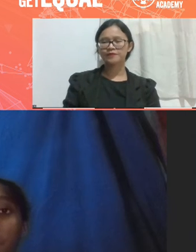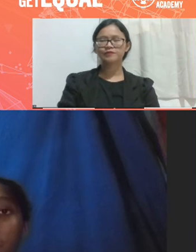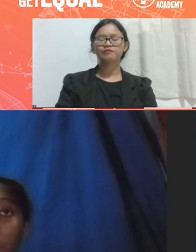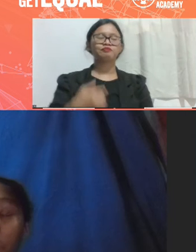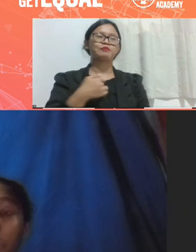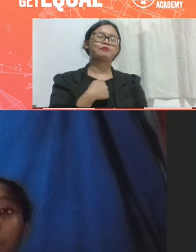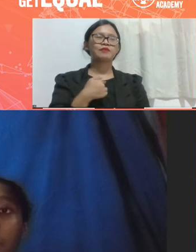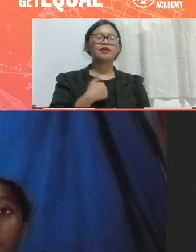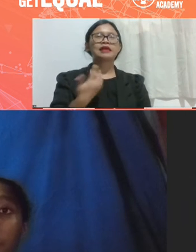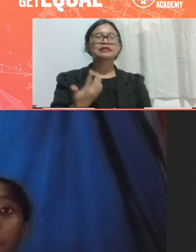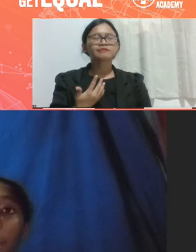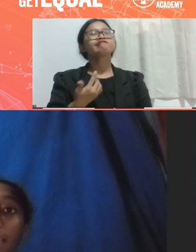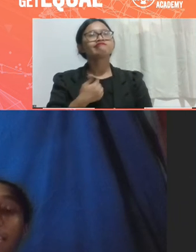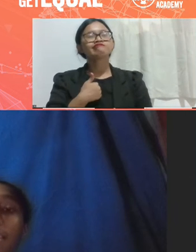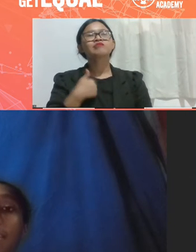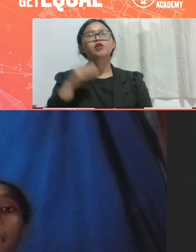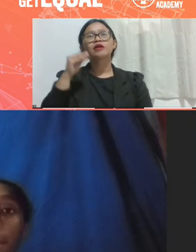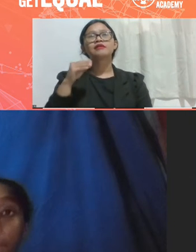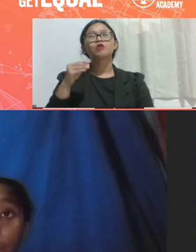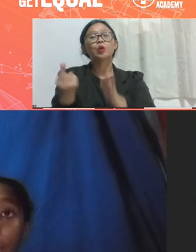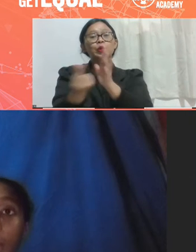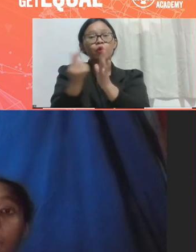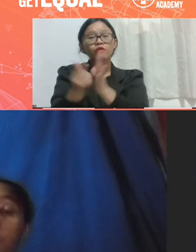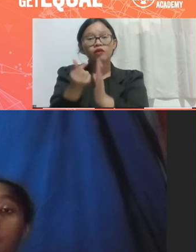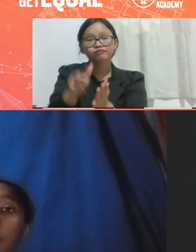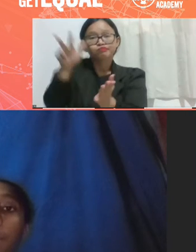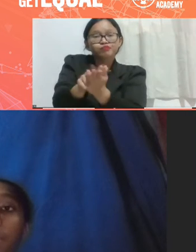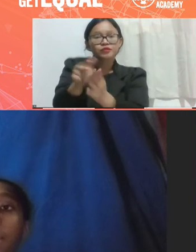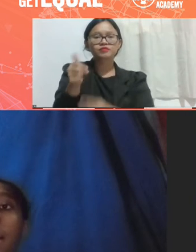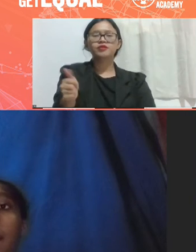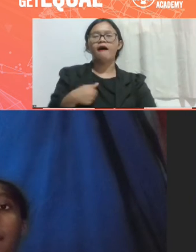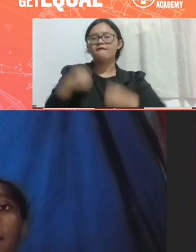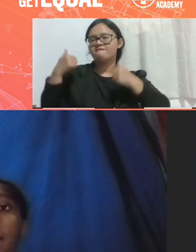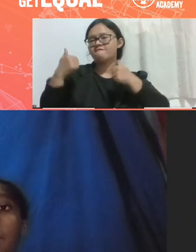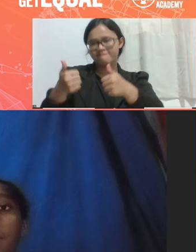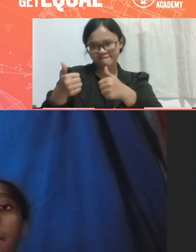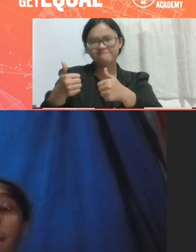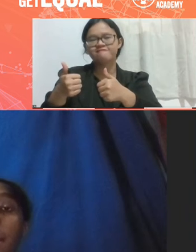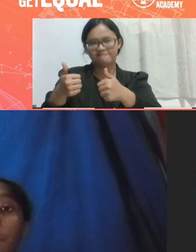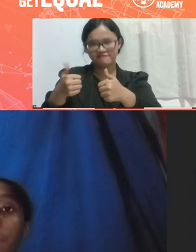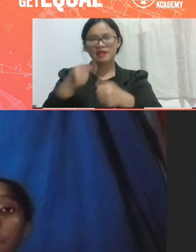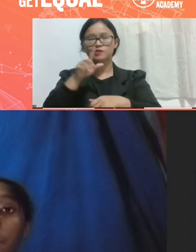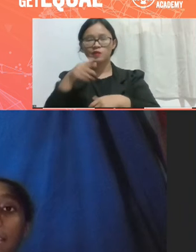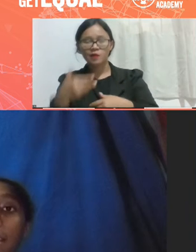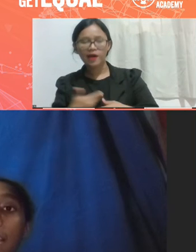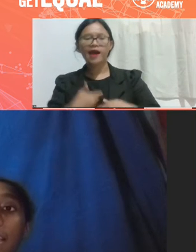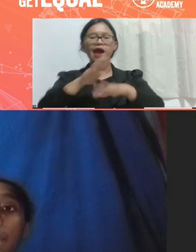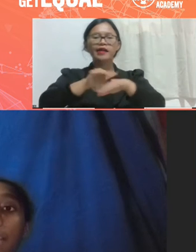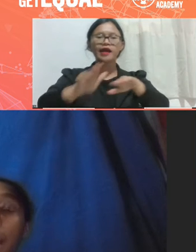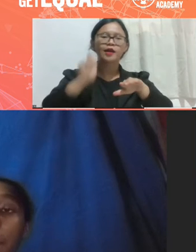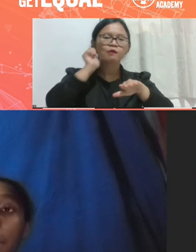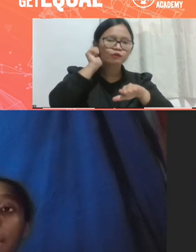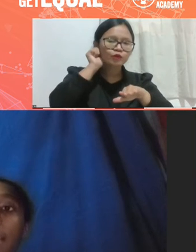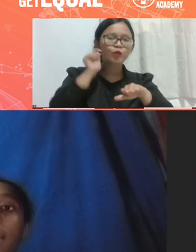Kalau misalnya undang-undang itu berhasil diterapkan, itu sangat bagus sekali Kak. Anak-anak perempuan pastinya